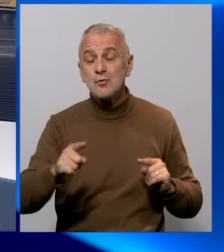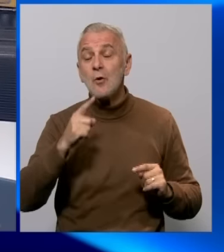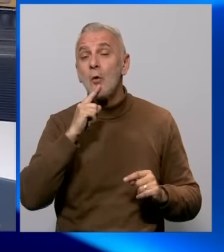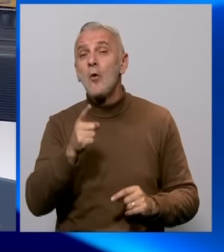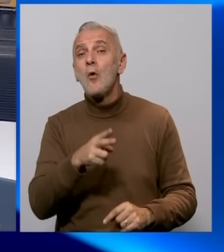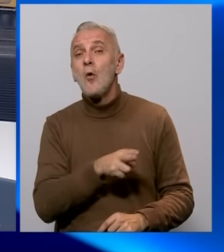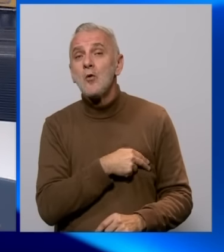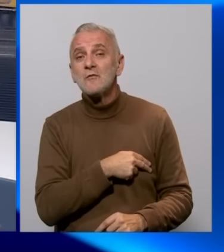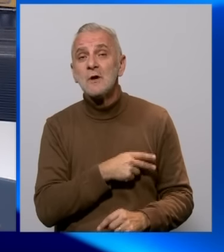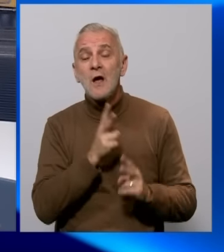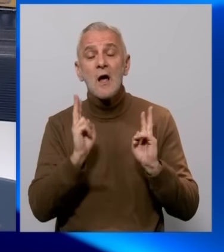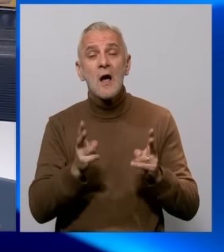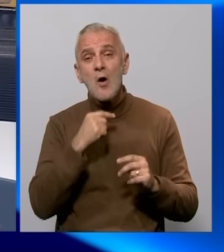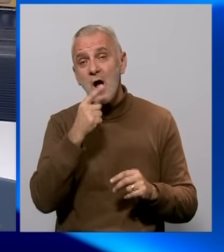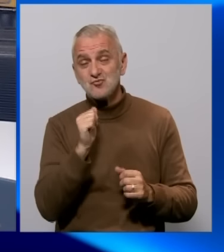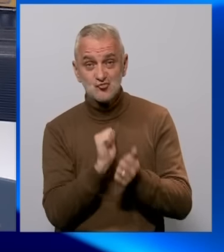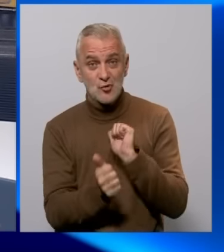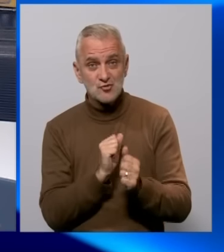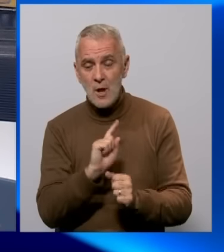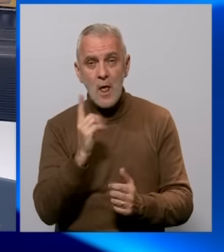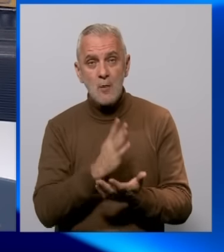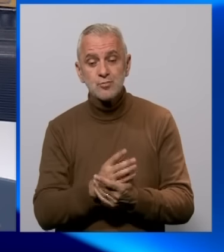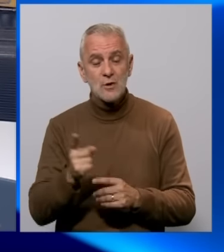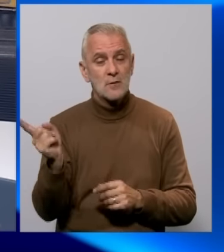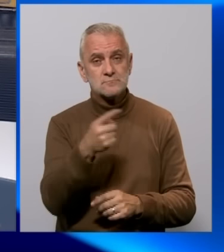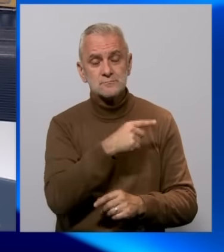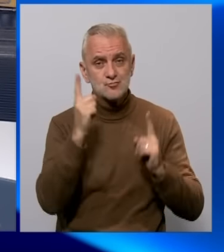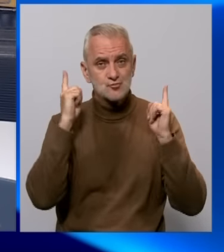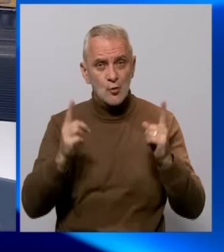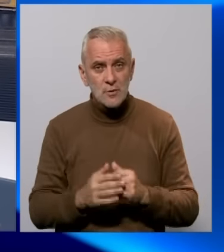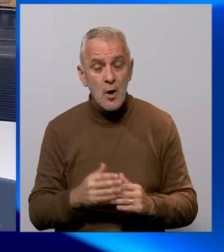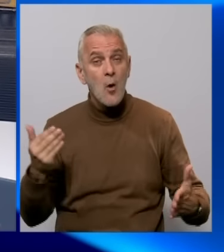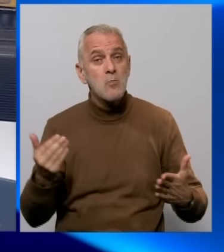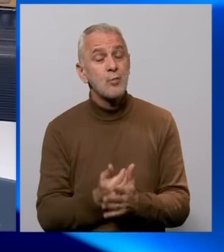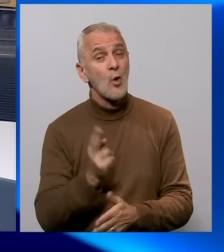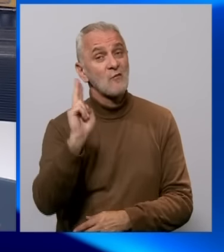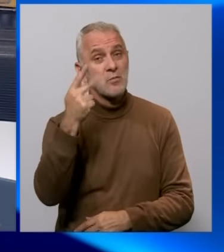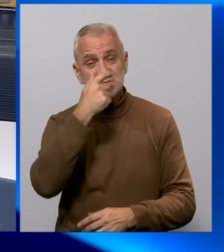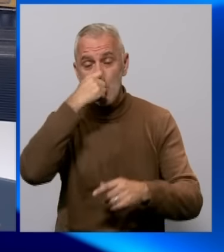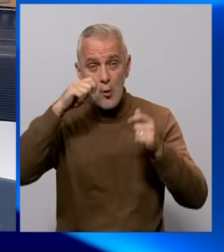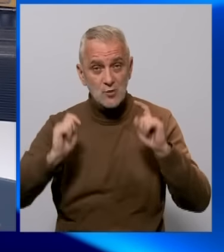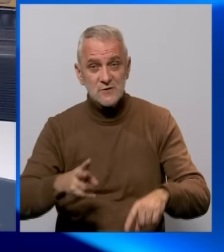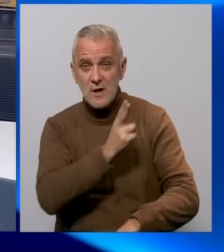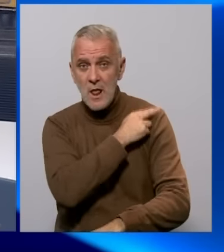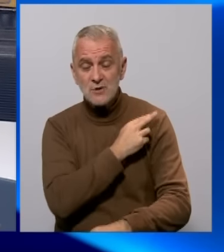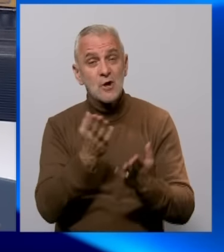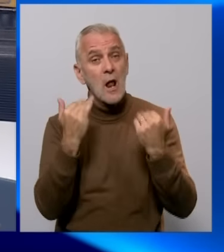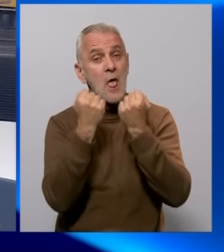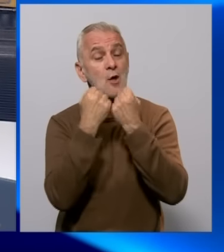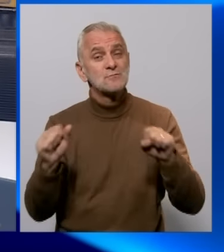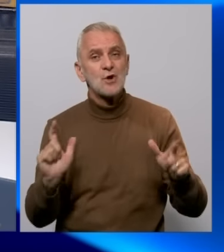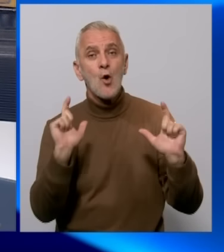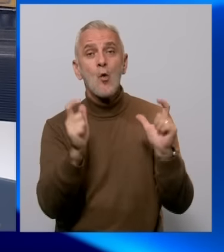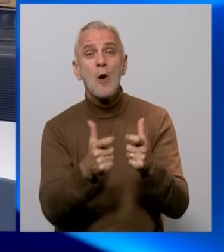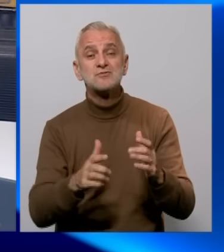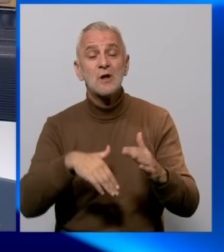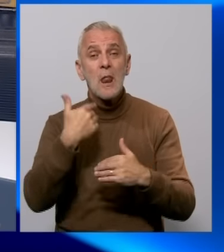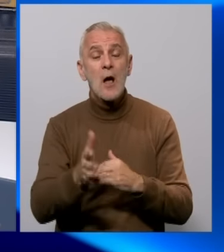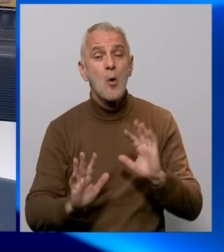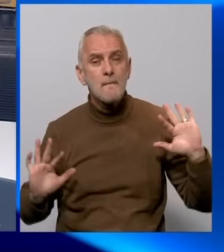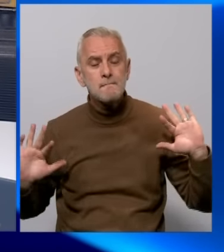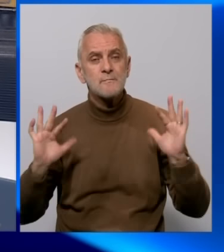odgovorni za, kako kažu, zločine ne budu izvedeni pred lice pravde. Ponovo pozivaju na ostavke nadležnih, ali i oslobađanje uhapšenih